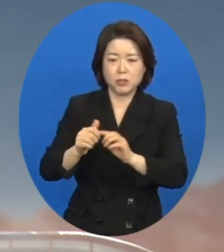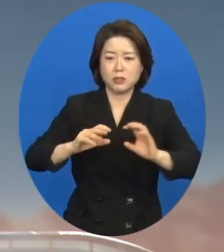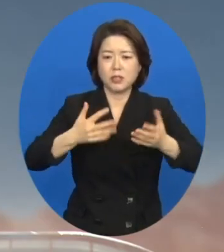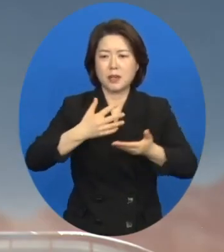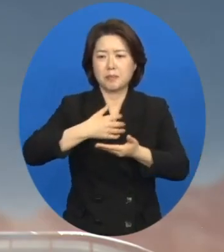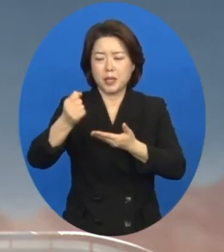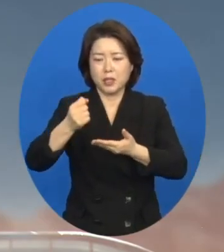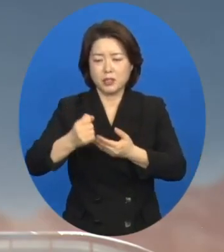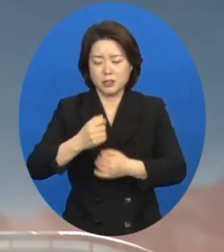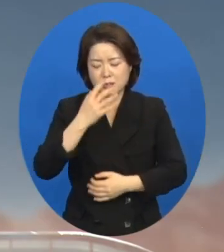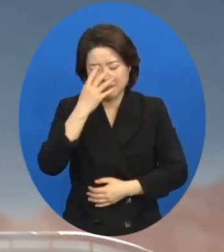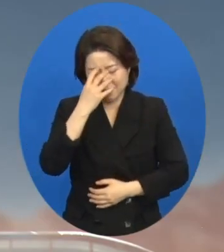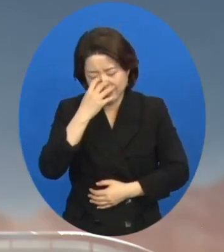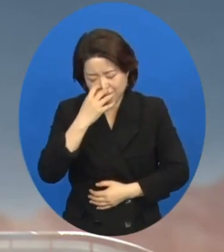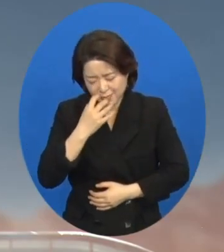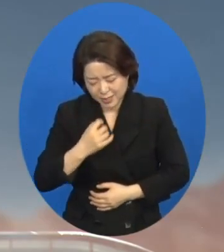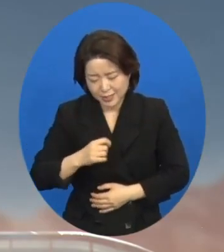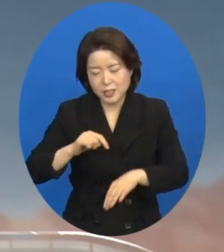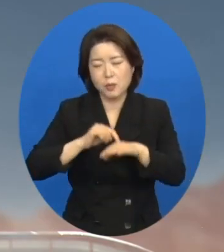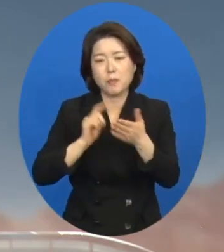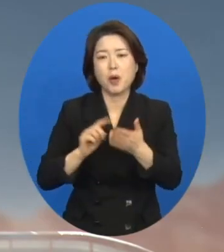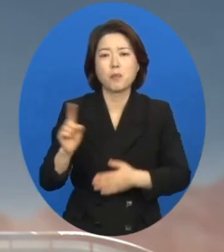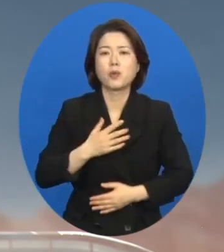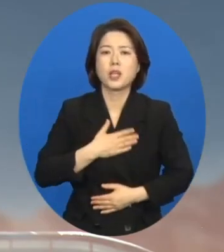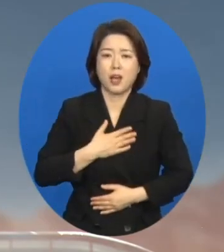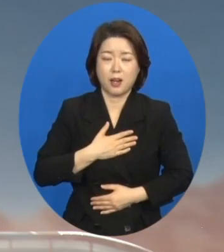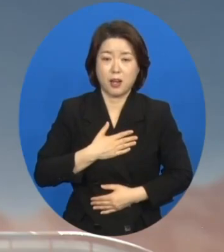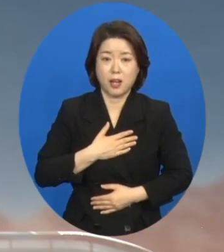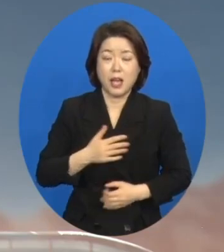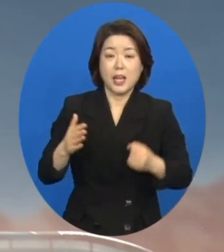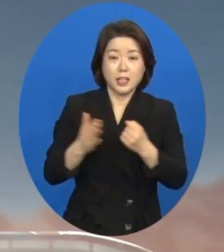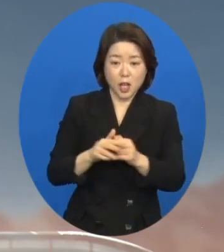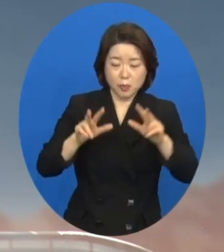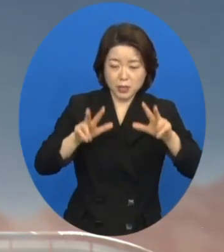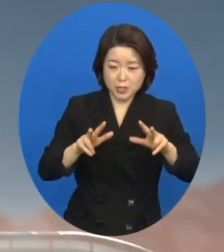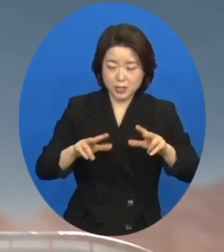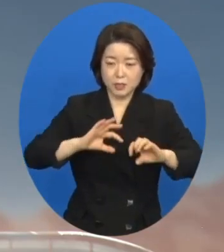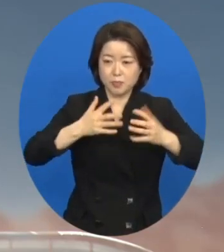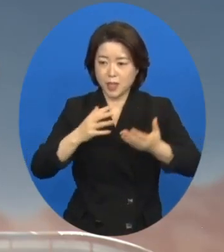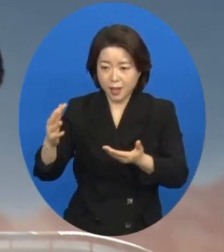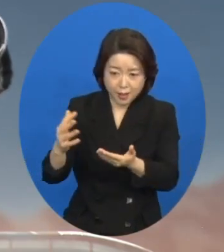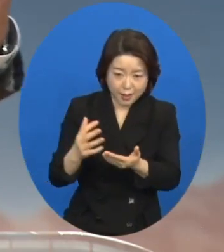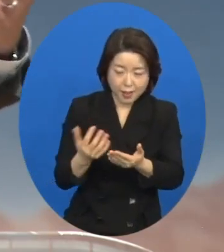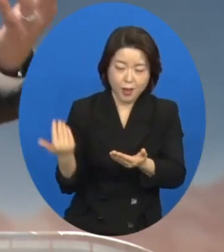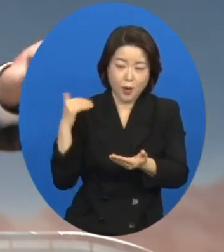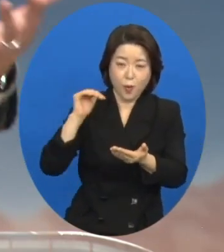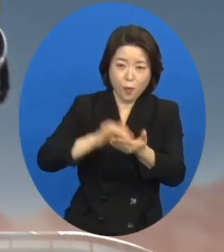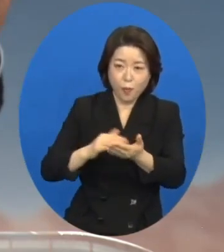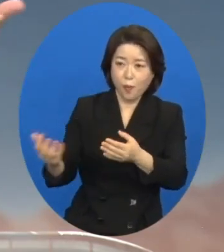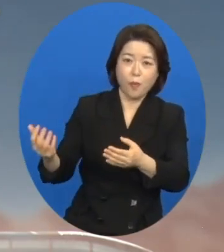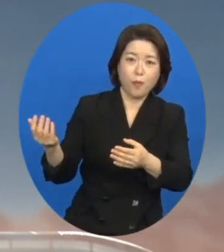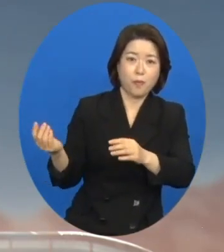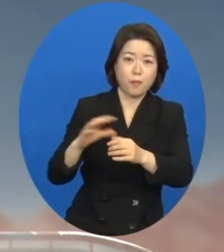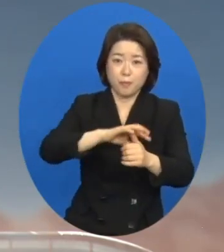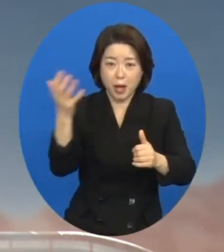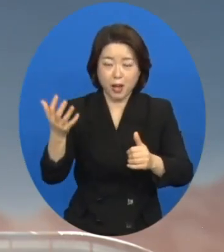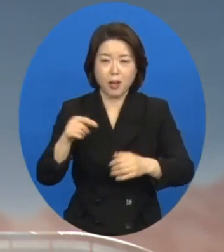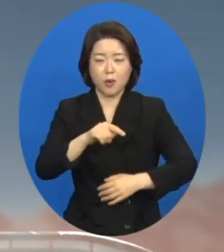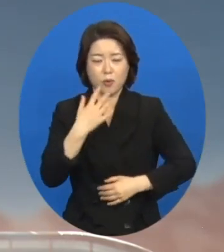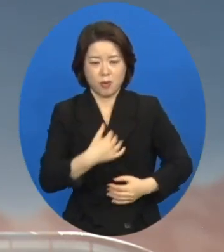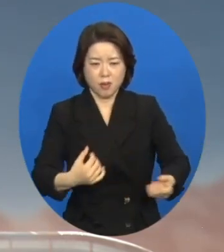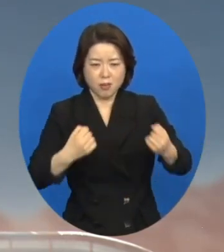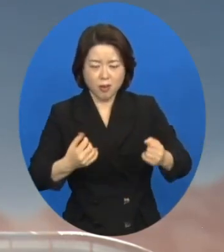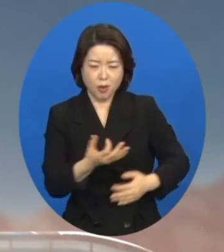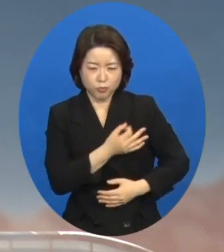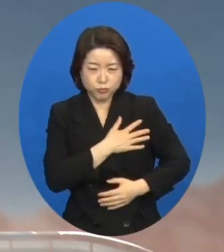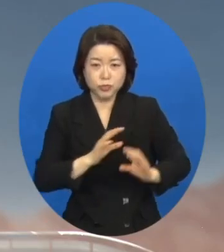안 분이셨어요. 그렇기 때문에 지금 나라를 회복하고 이렇게 정말 부유한 건강한 나라가 된 것이